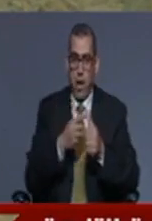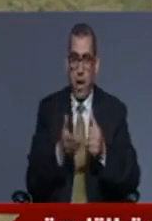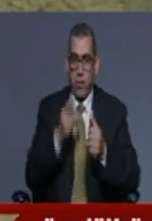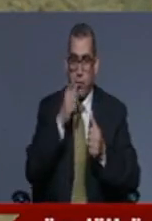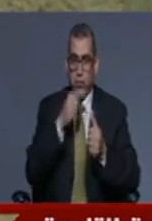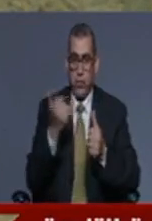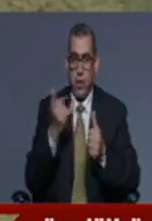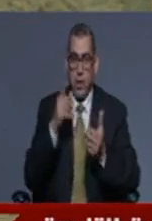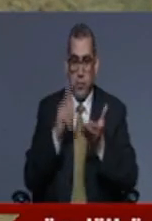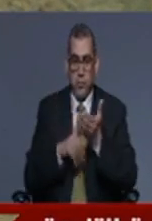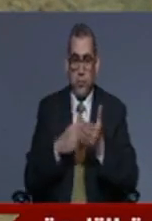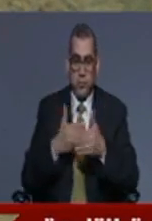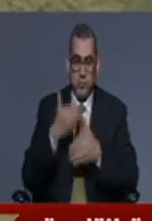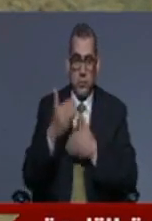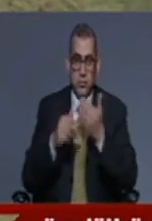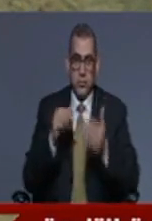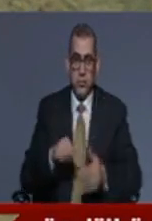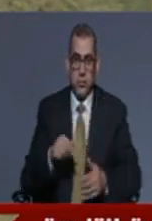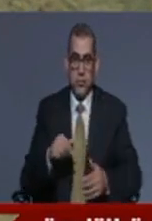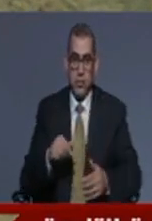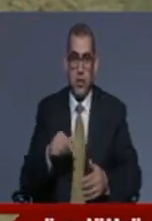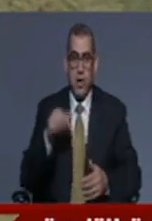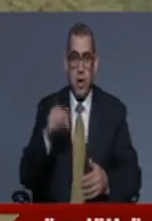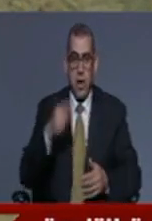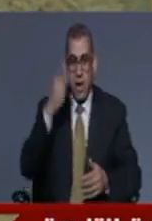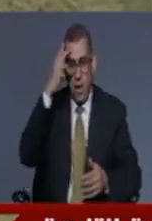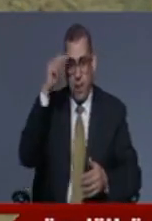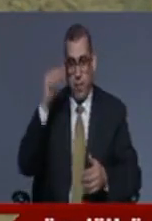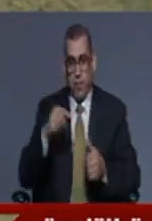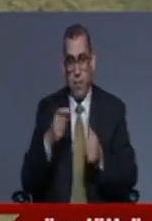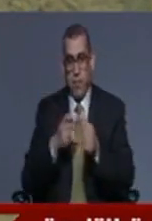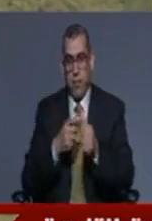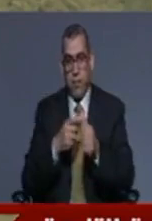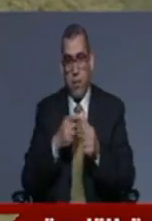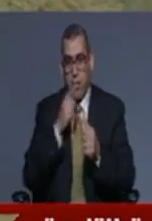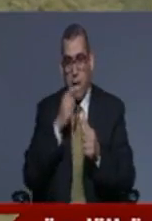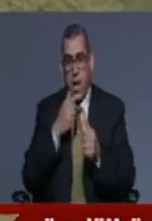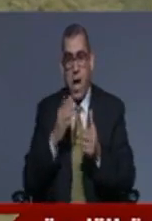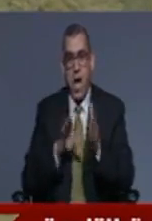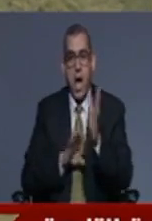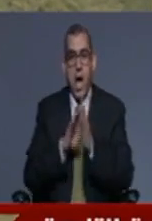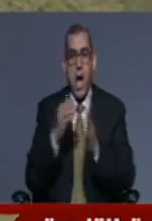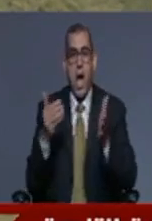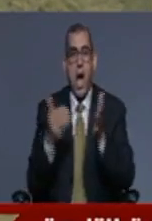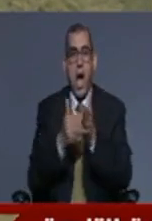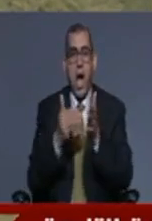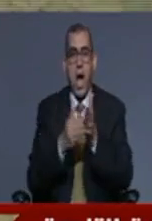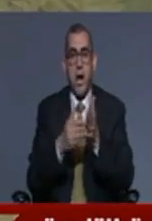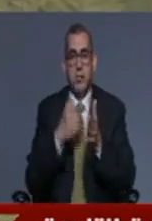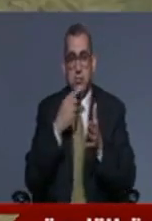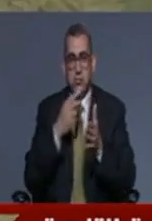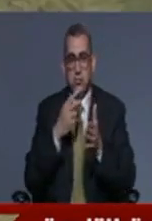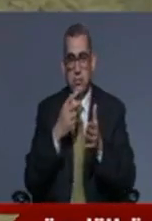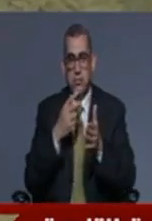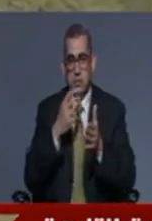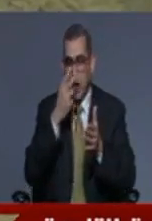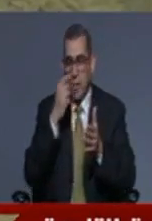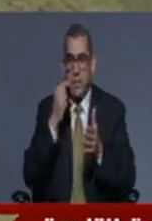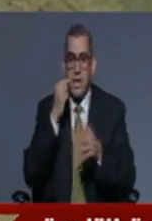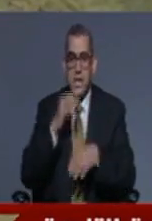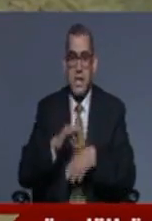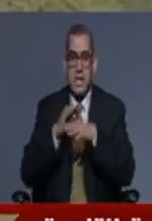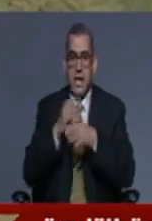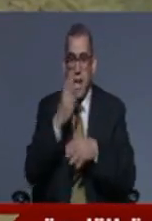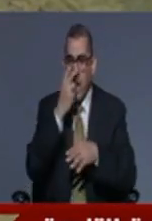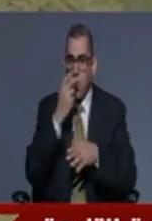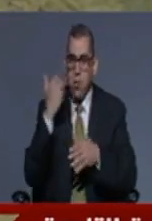وأثبتوا هو أن أحد آخر أقدم بقايا إنسان كانت في